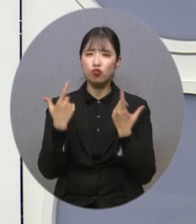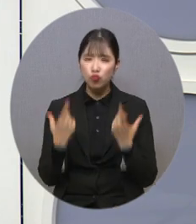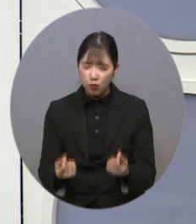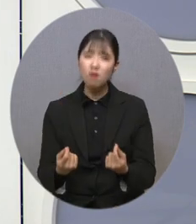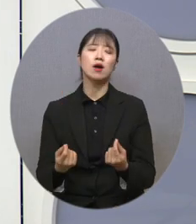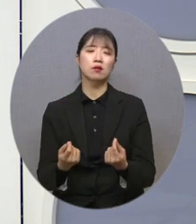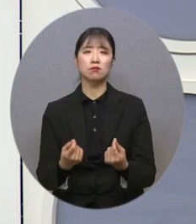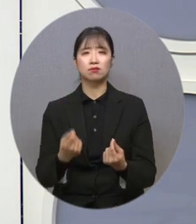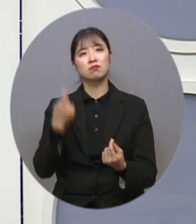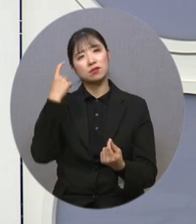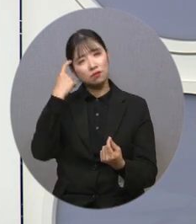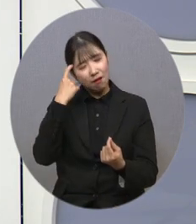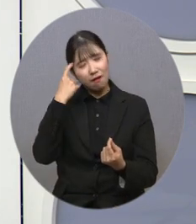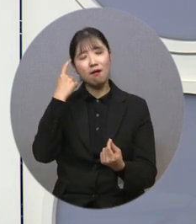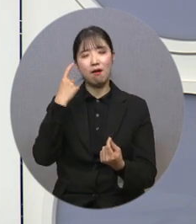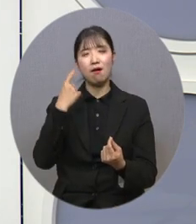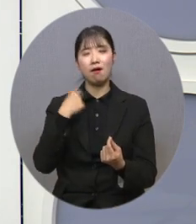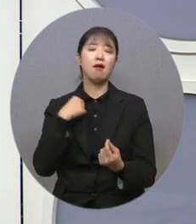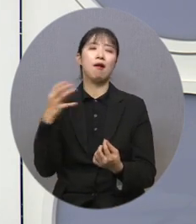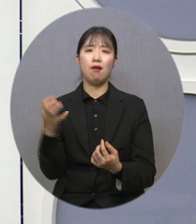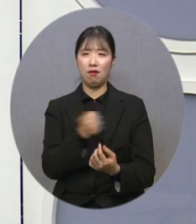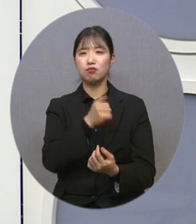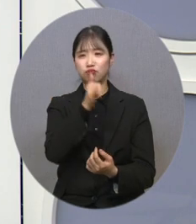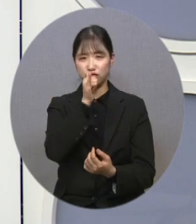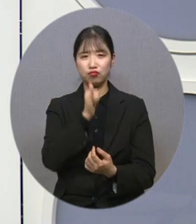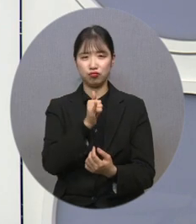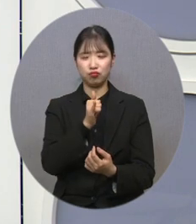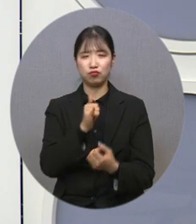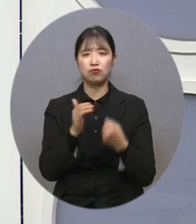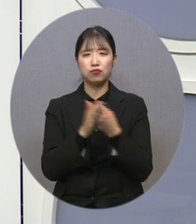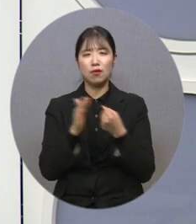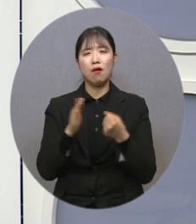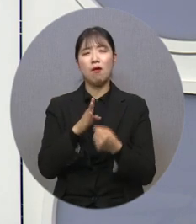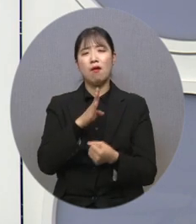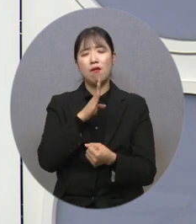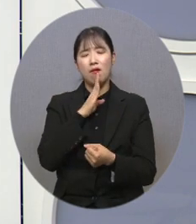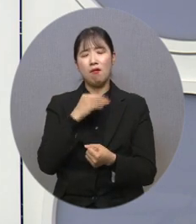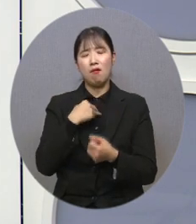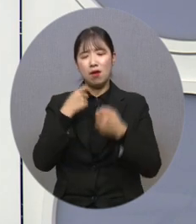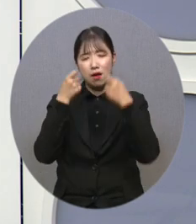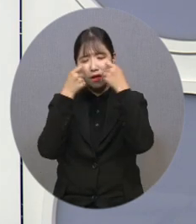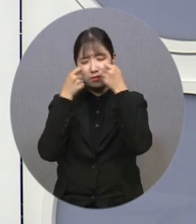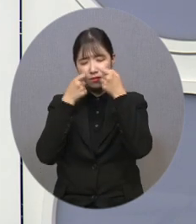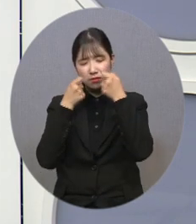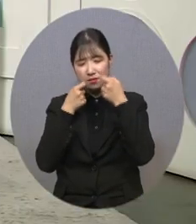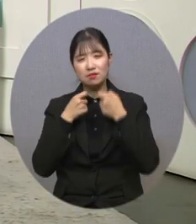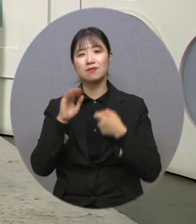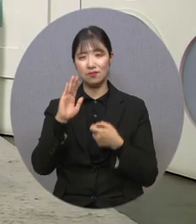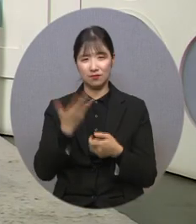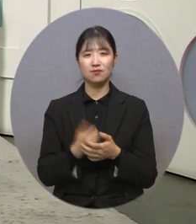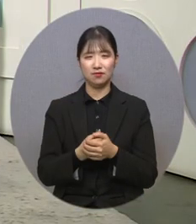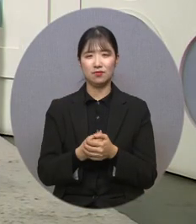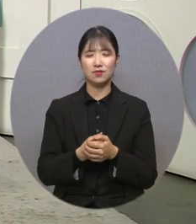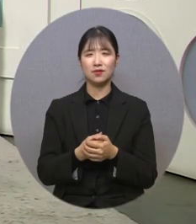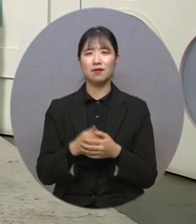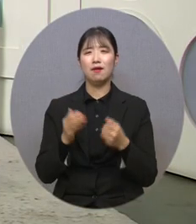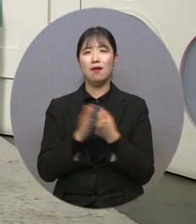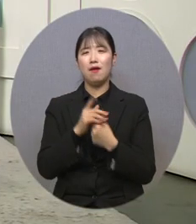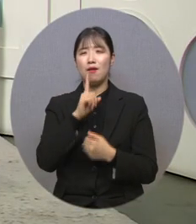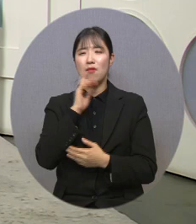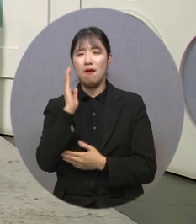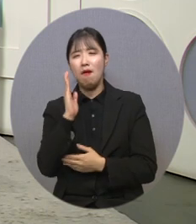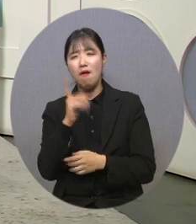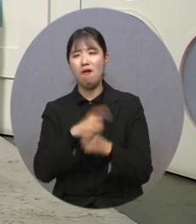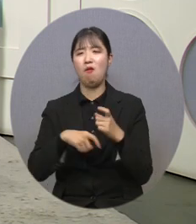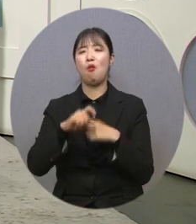손녀처럼 아이들을 하는 그런 생각이 떠올라서 제가 눈물이 앞을 가렸습니다. 그래서 말을 잊지